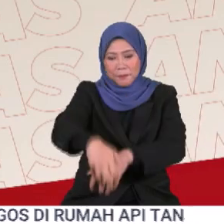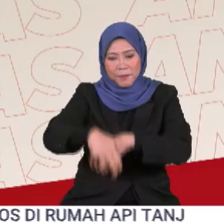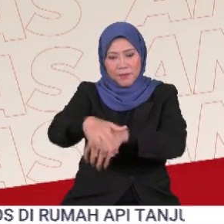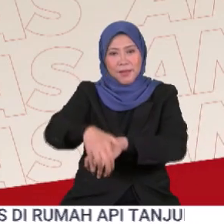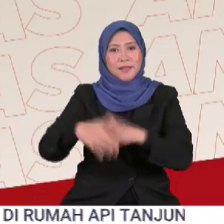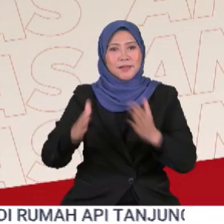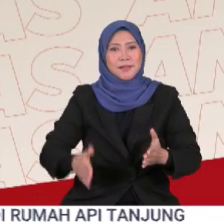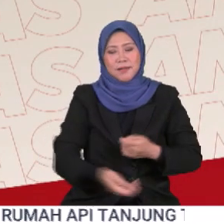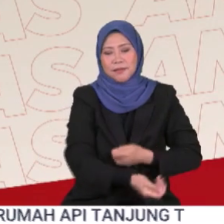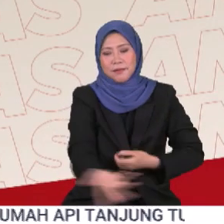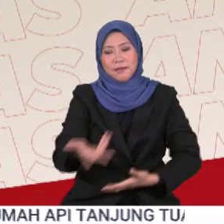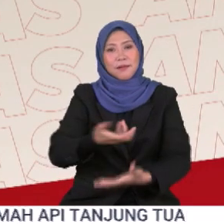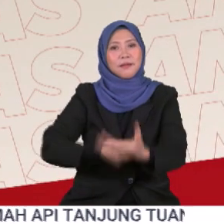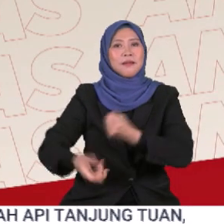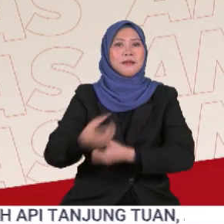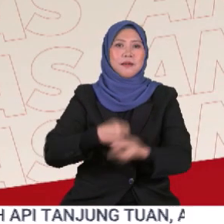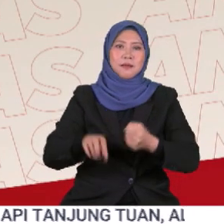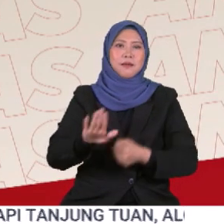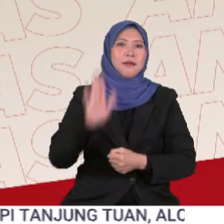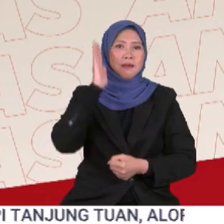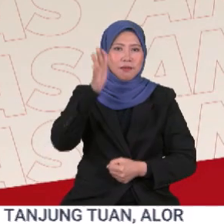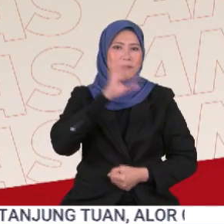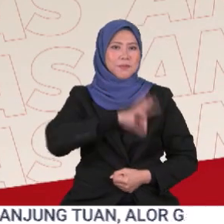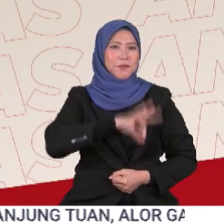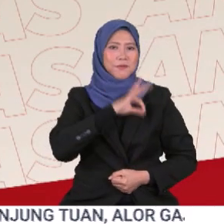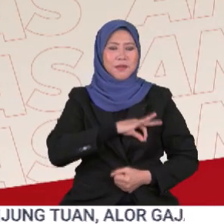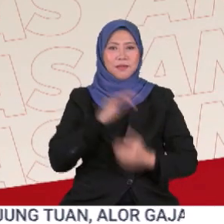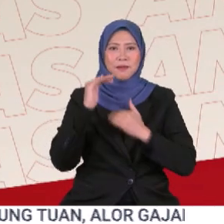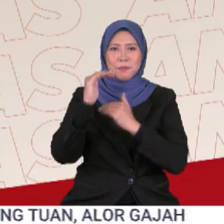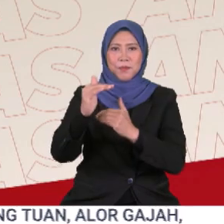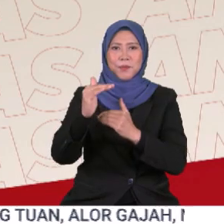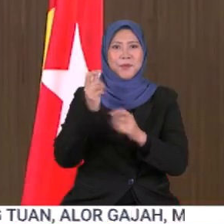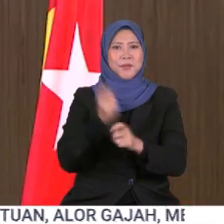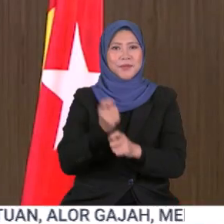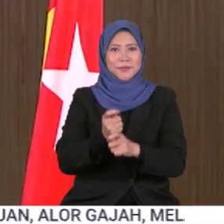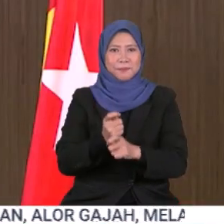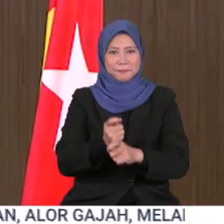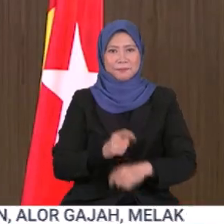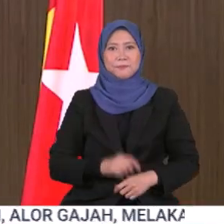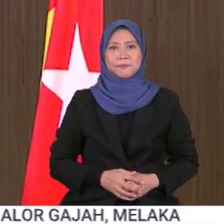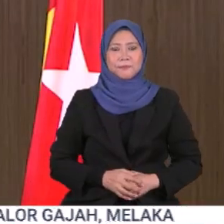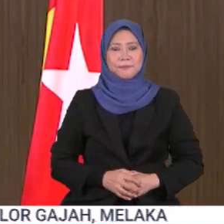pesawah dan nelayan bakal menerima manfaatnya dalam tempoh